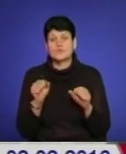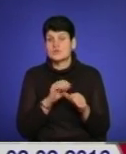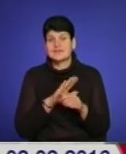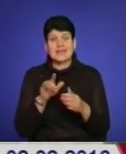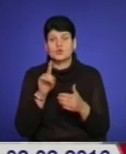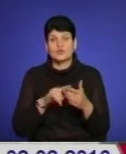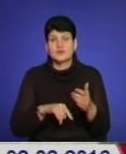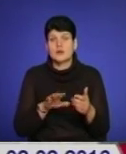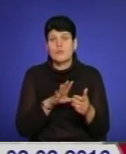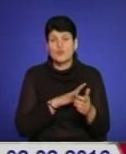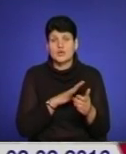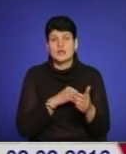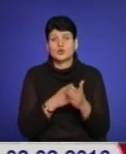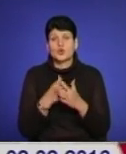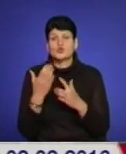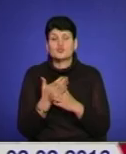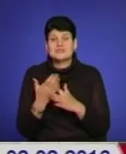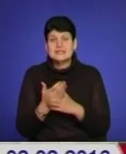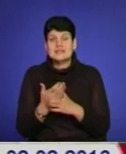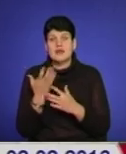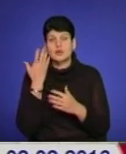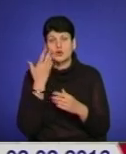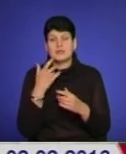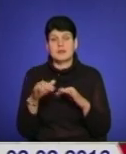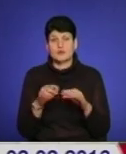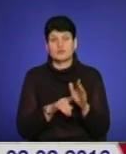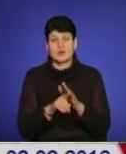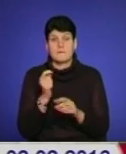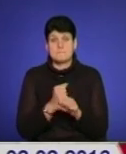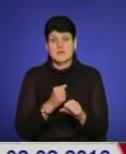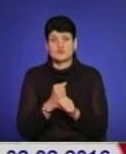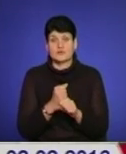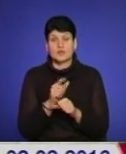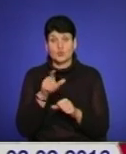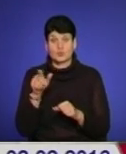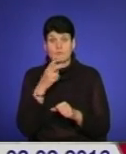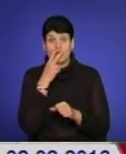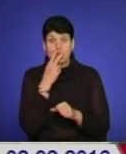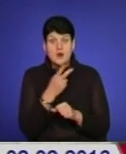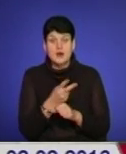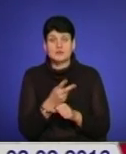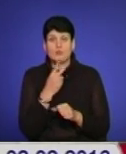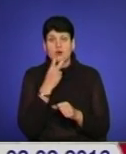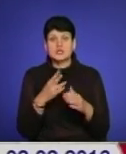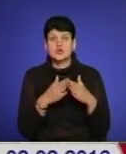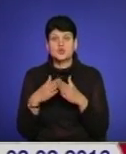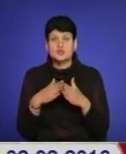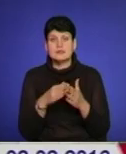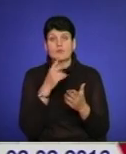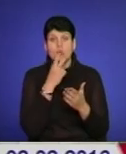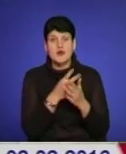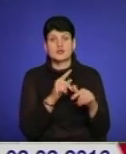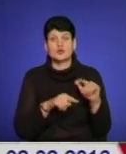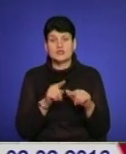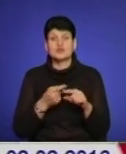була до самих субсидій, але коли механізм запрацював, люди побачили в сусідів, побачили в родини, що